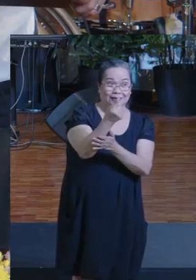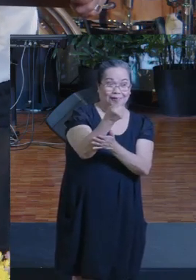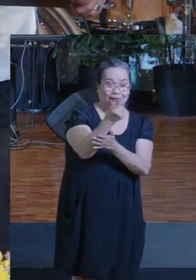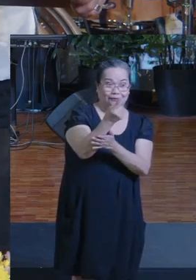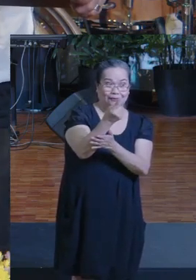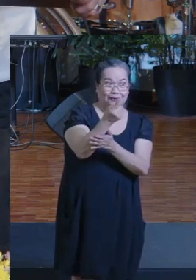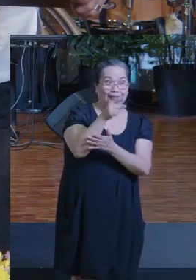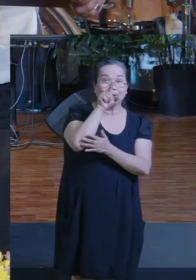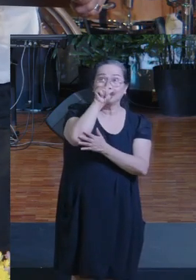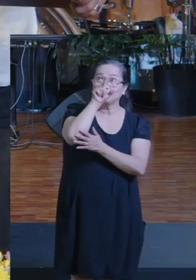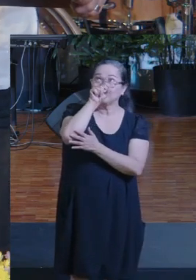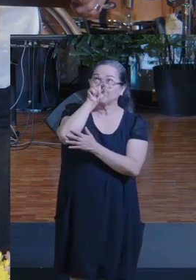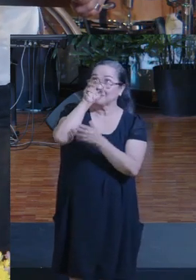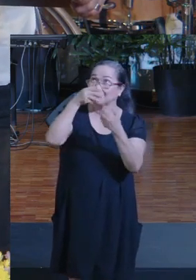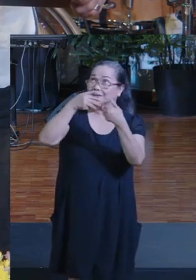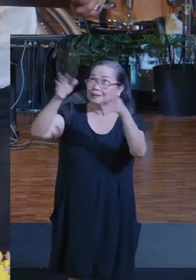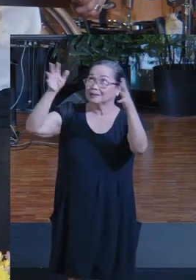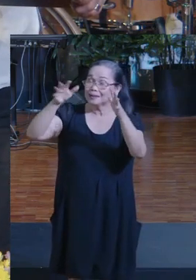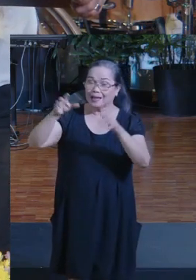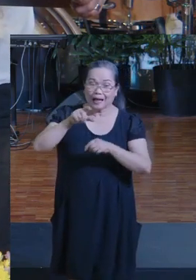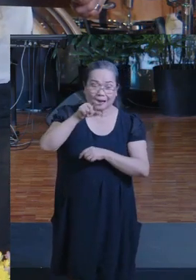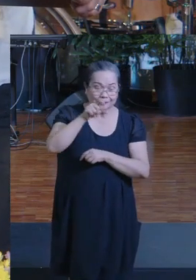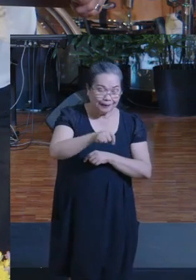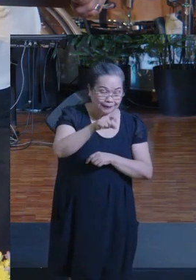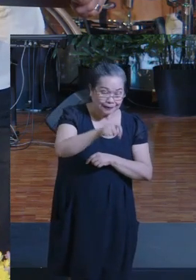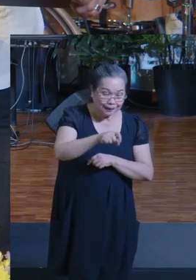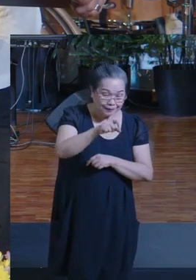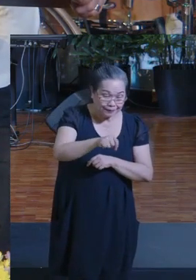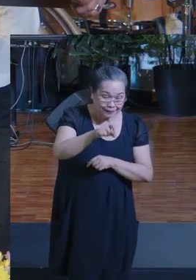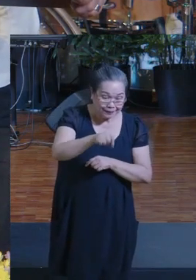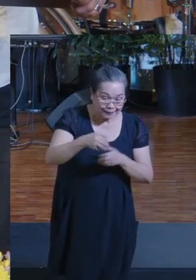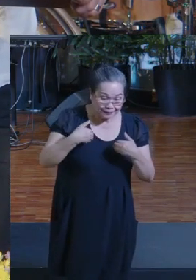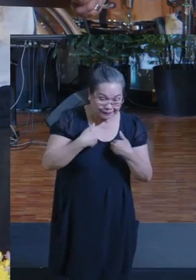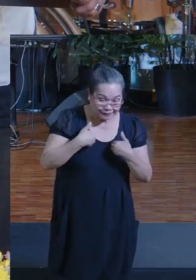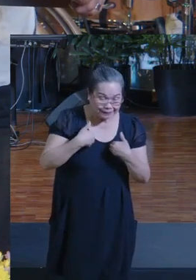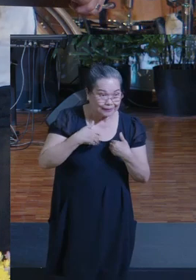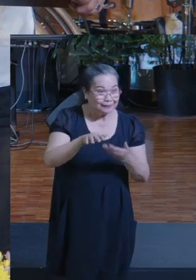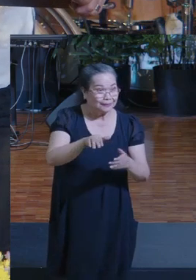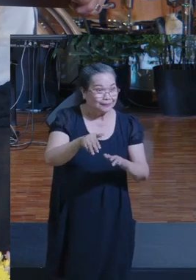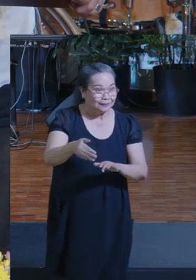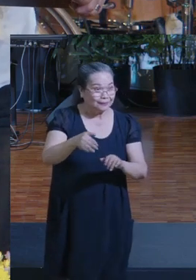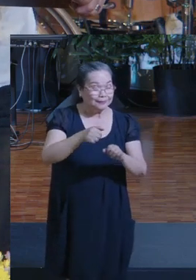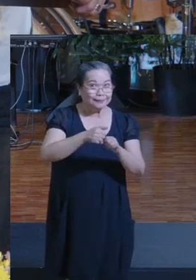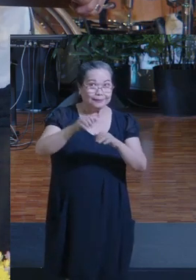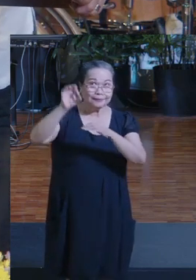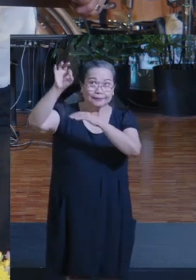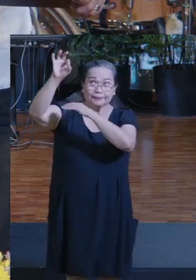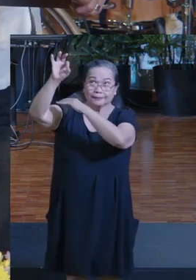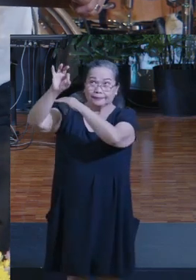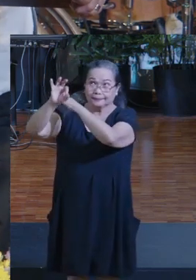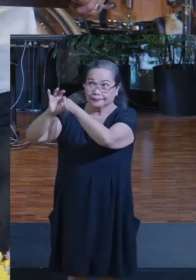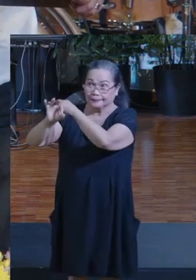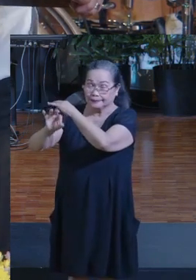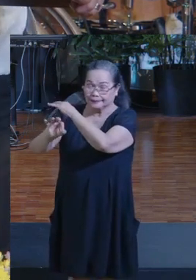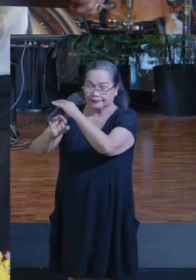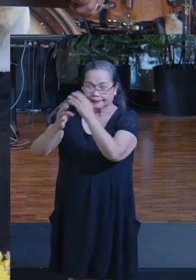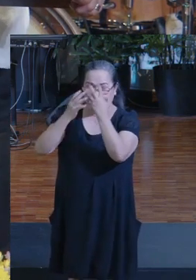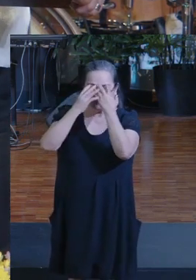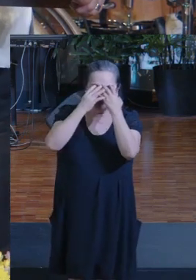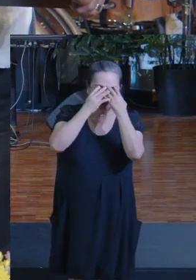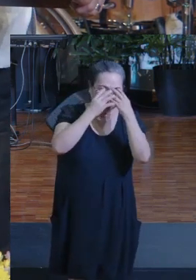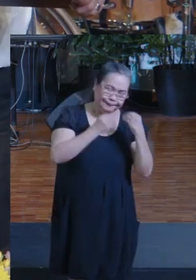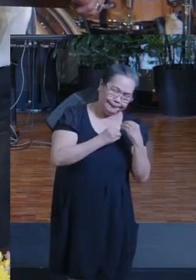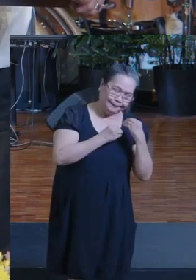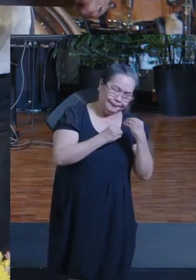niya yung mga birds of prey dahil kinakain na yung mga carcasses. But as the sun was going down, a deep sleep fell on